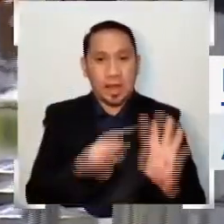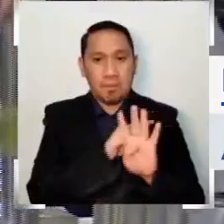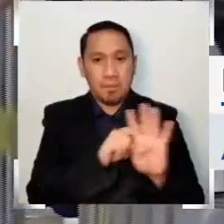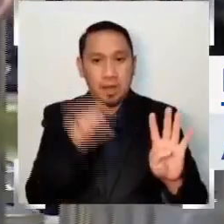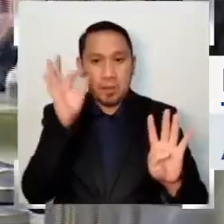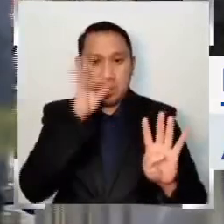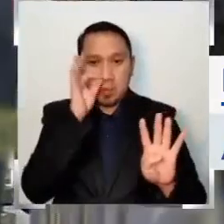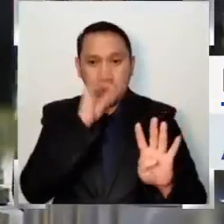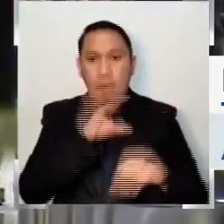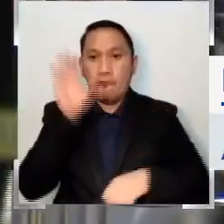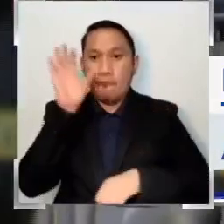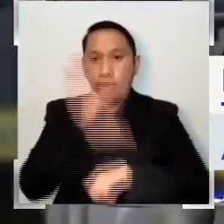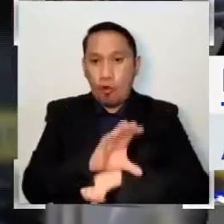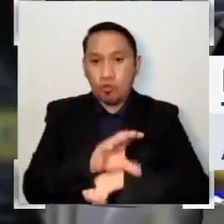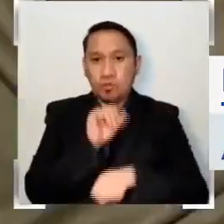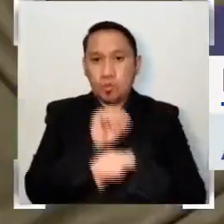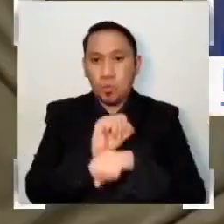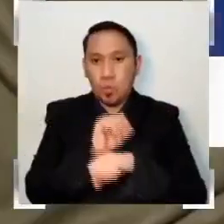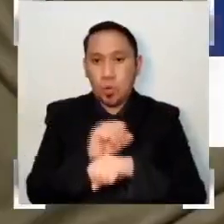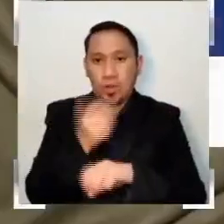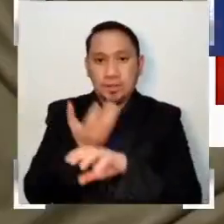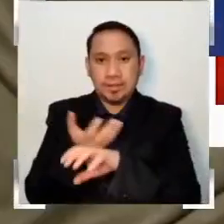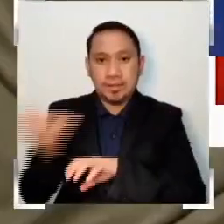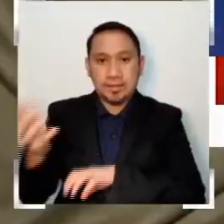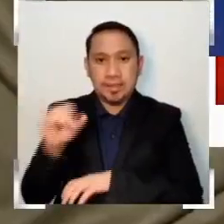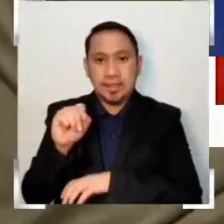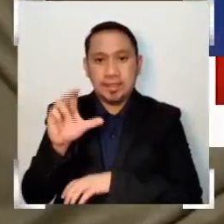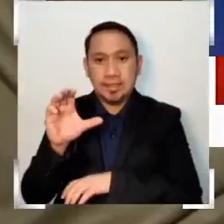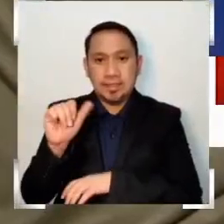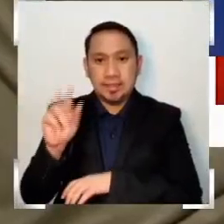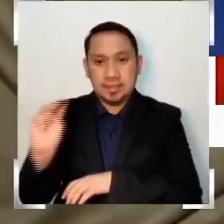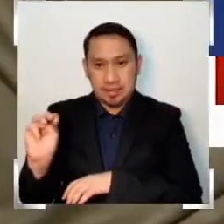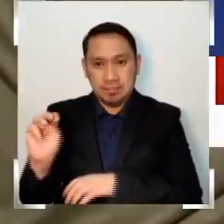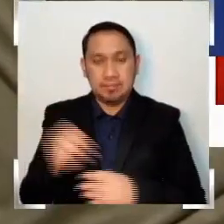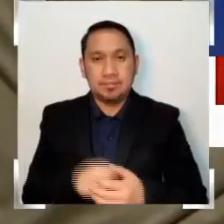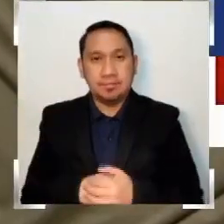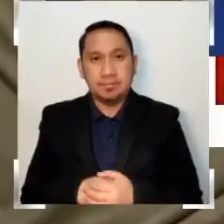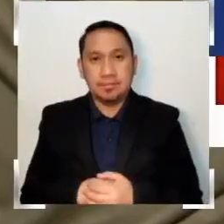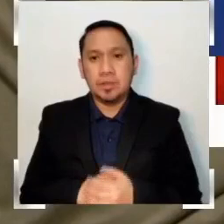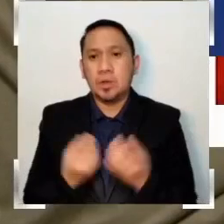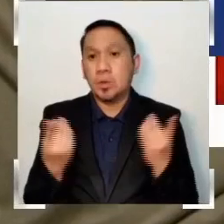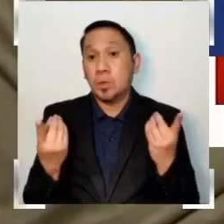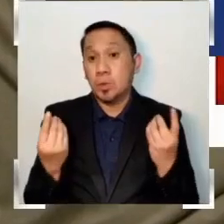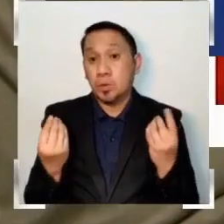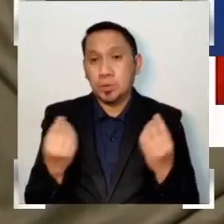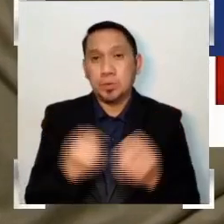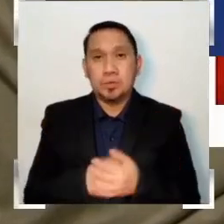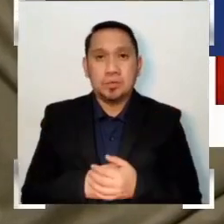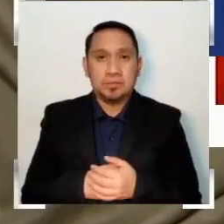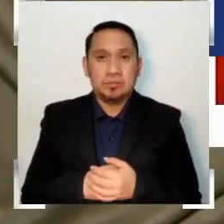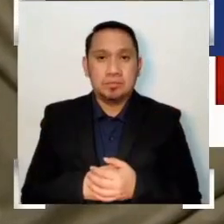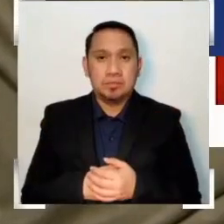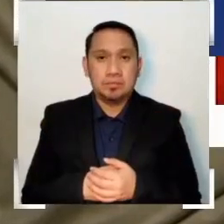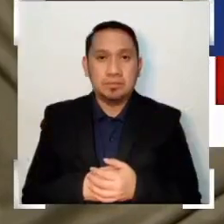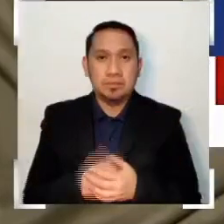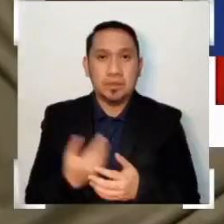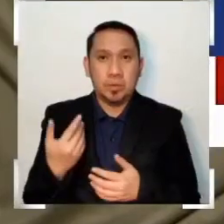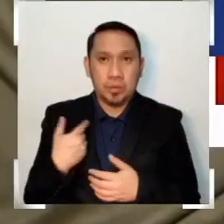pinagtrabaho bilang scammer sa crypto farm. Yung pong ginagawa namin doon ay para makipag-chat sa